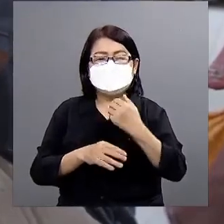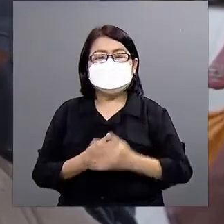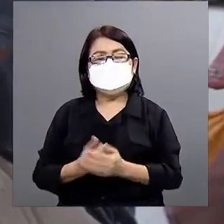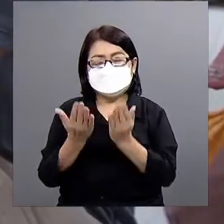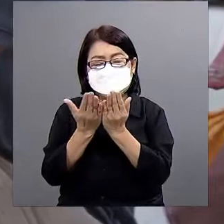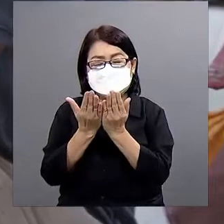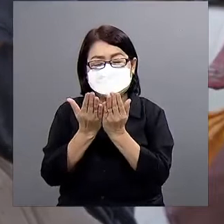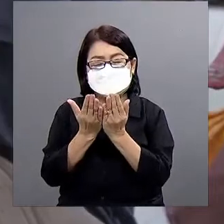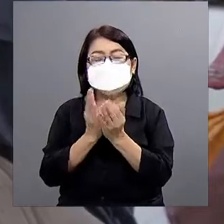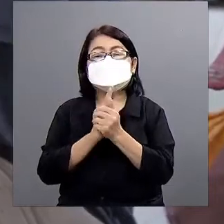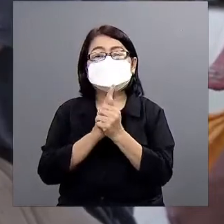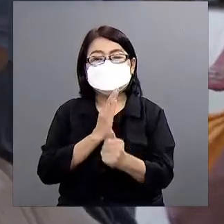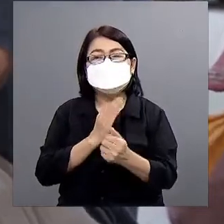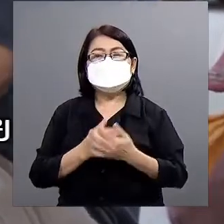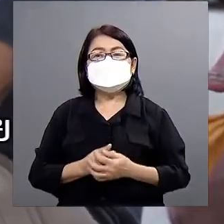า